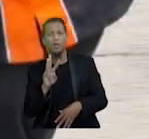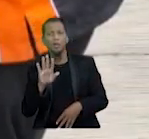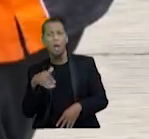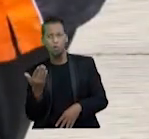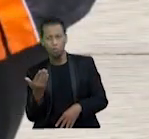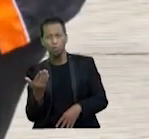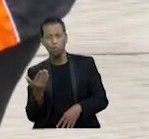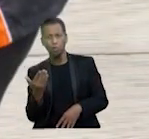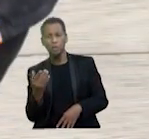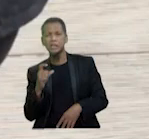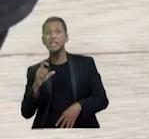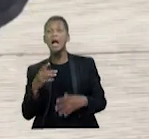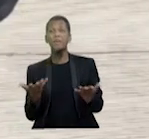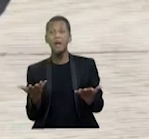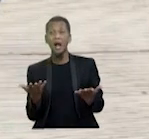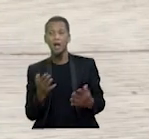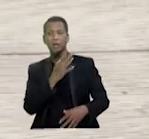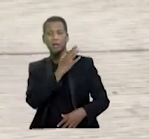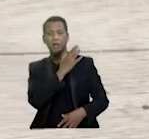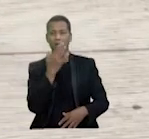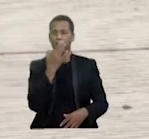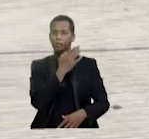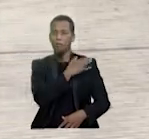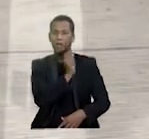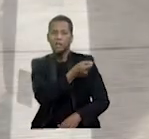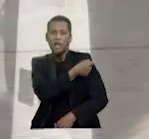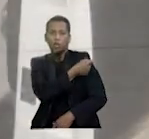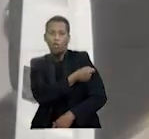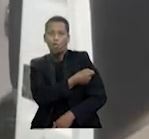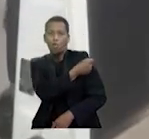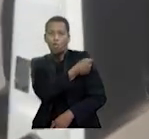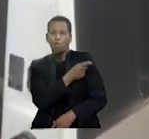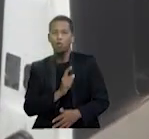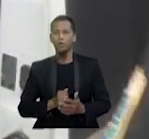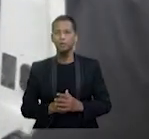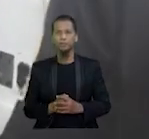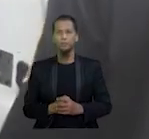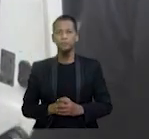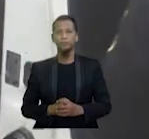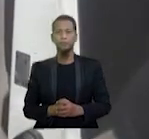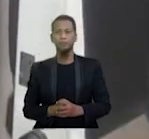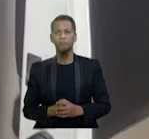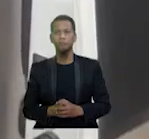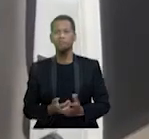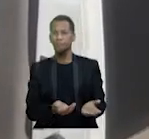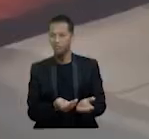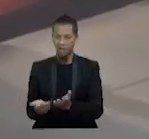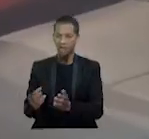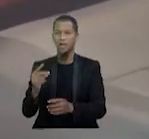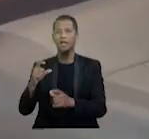ciri-ciri memiliki tato di bahu kiri bertuliskan Trust Love Him. Jenazah korban dibawa ke RSJM untuk